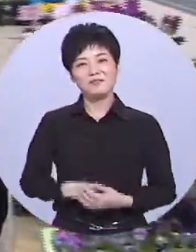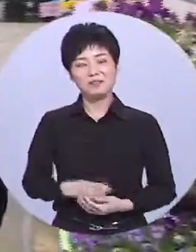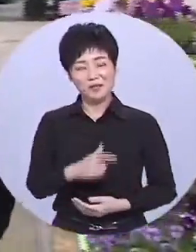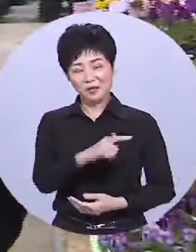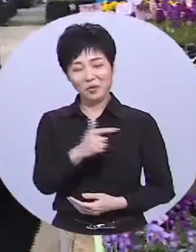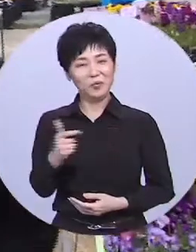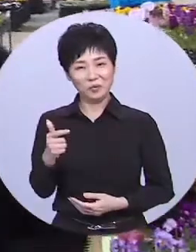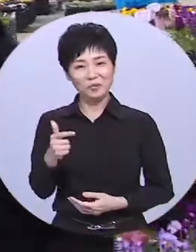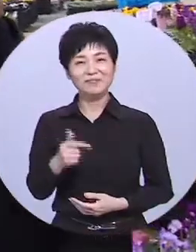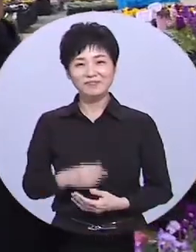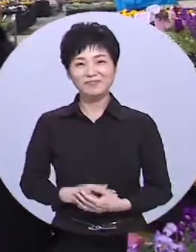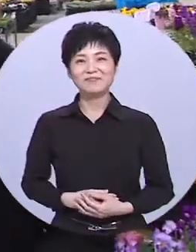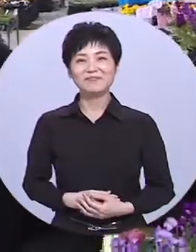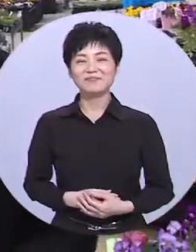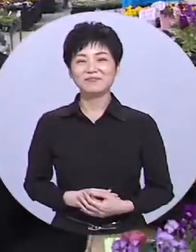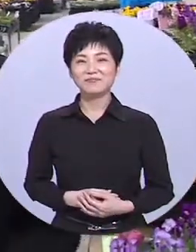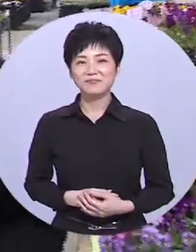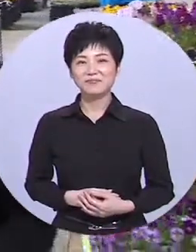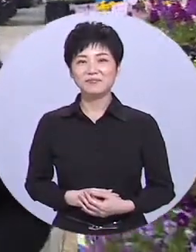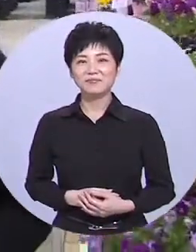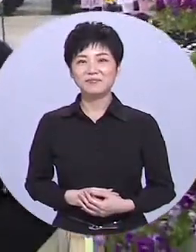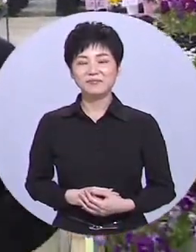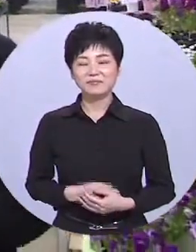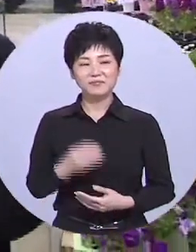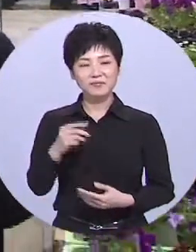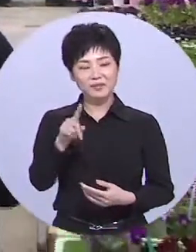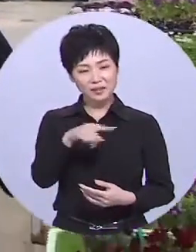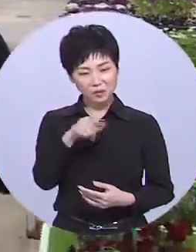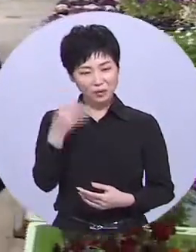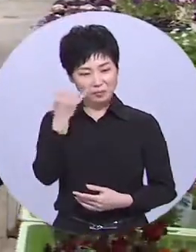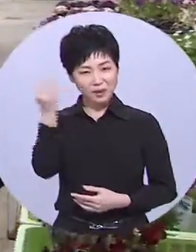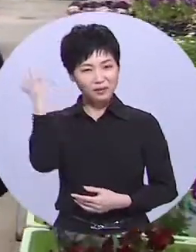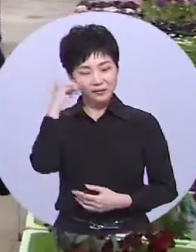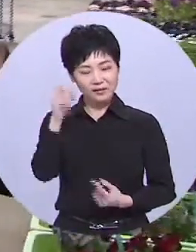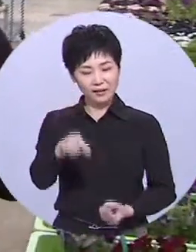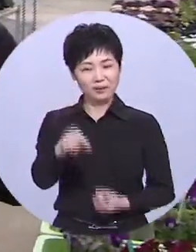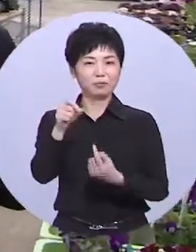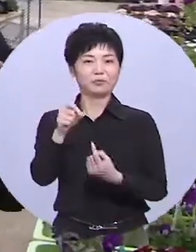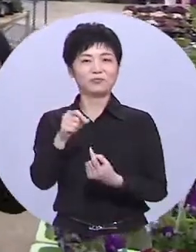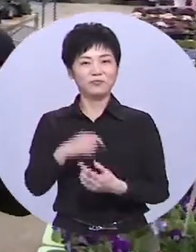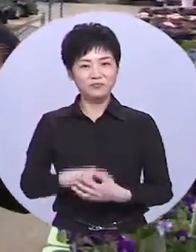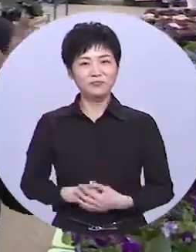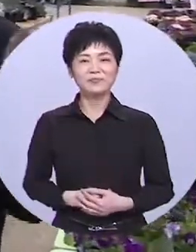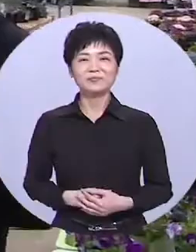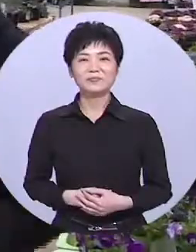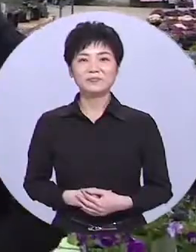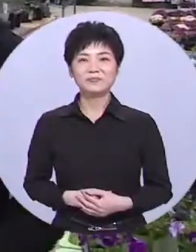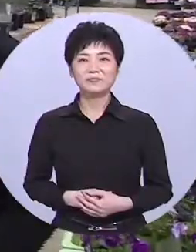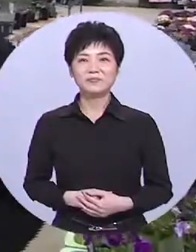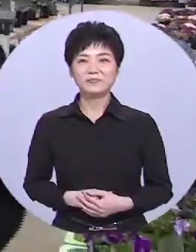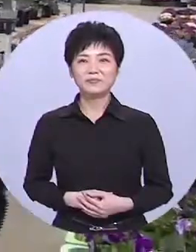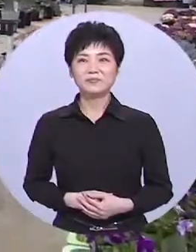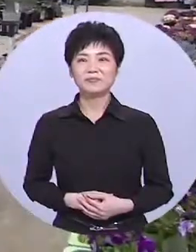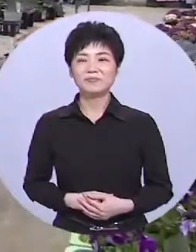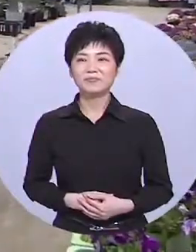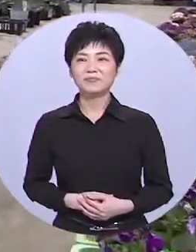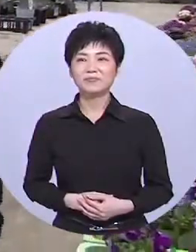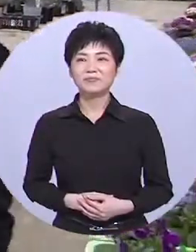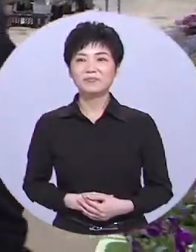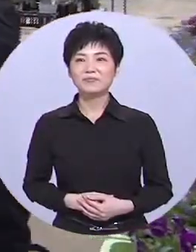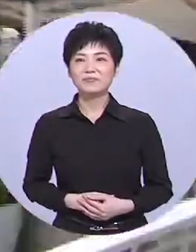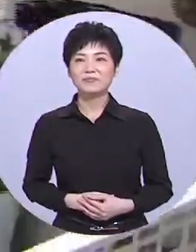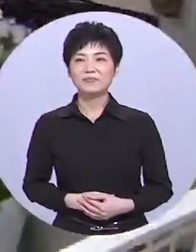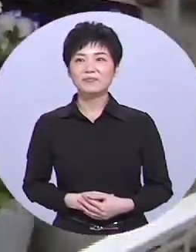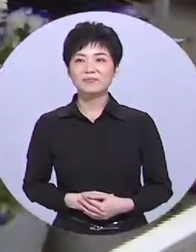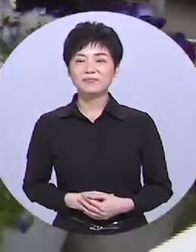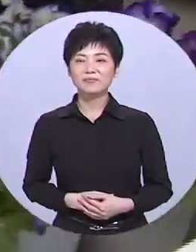形のパンジーがあります。貞平さん、エビちゃんを思い浮かべて選びますよ。 どんなんか怖いですね。 確かに。 本